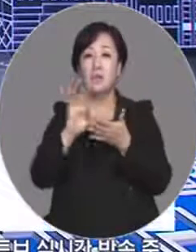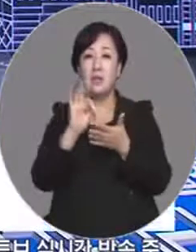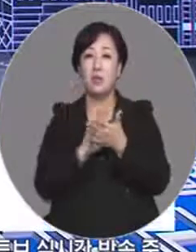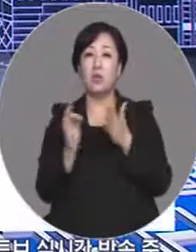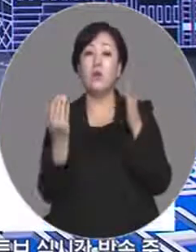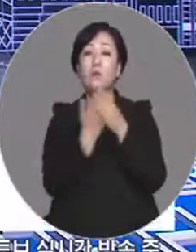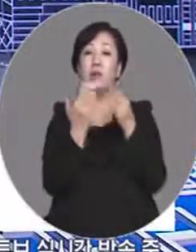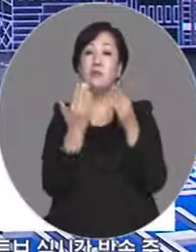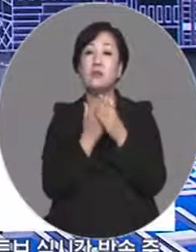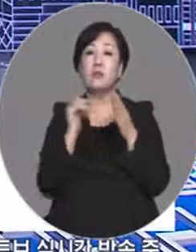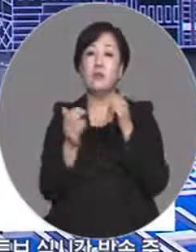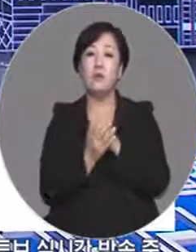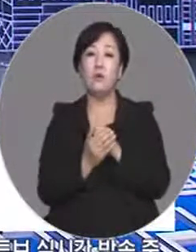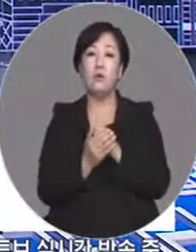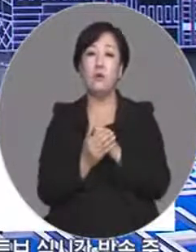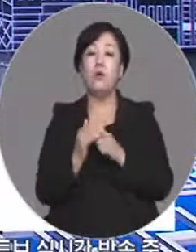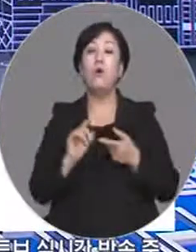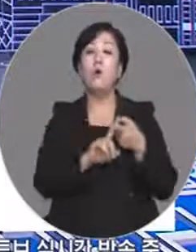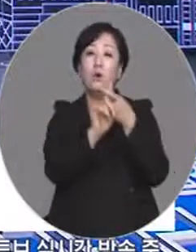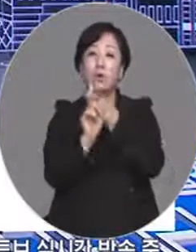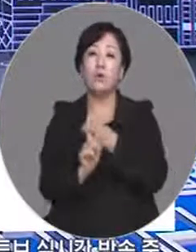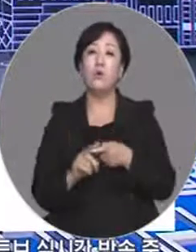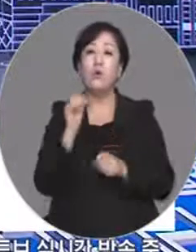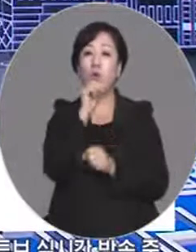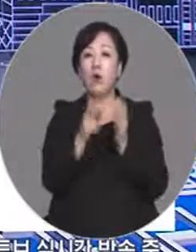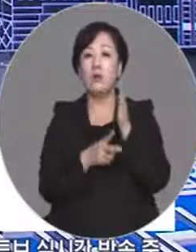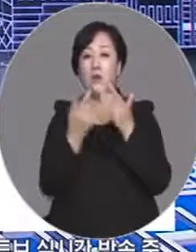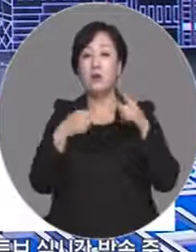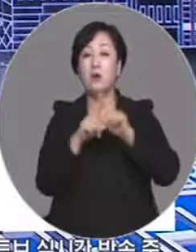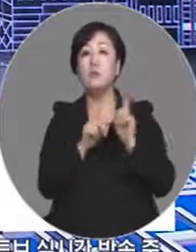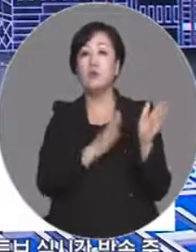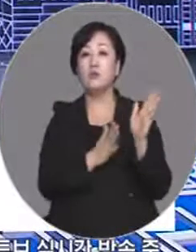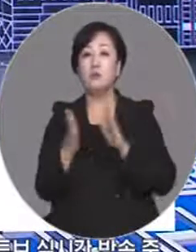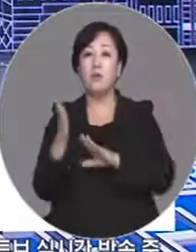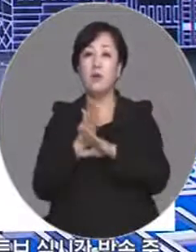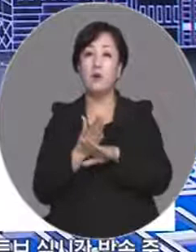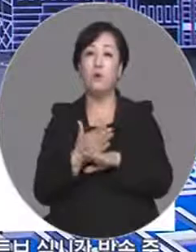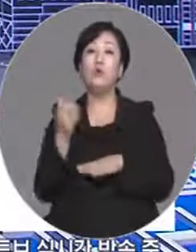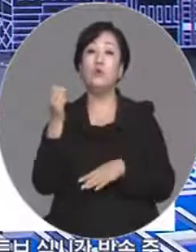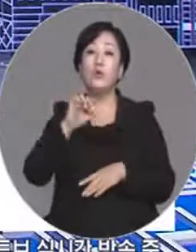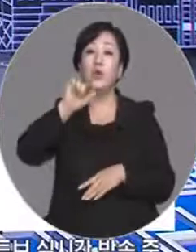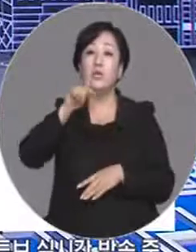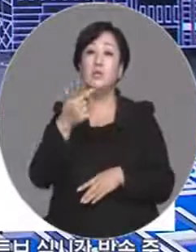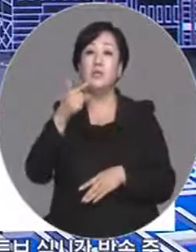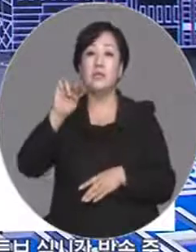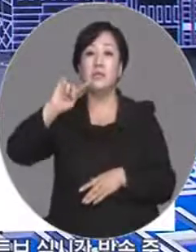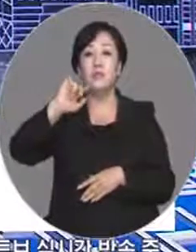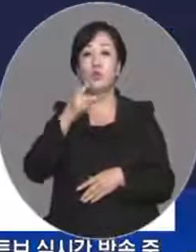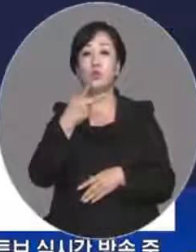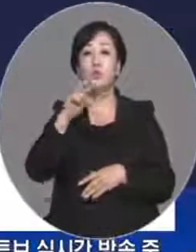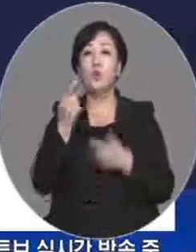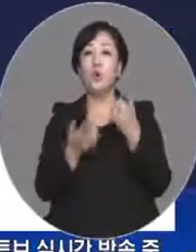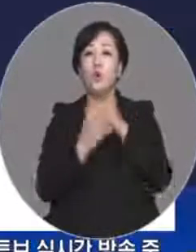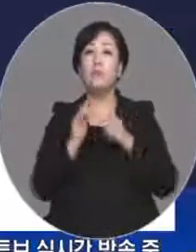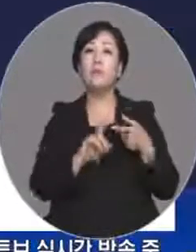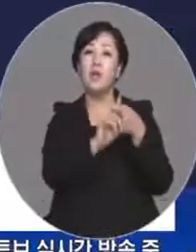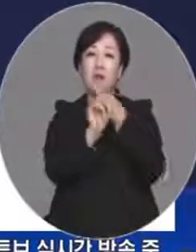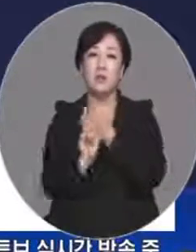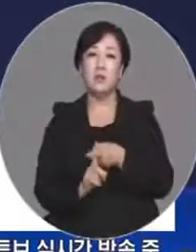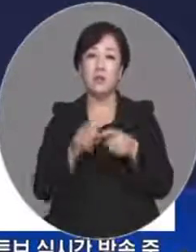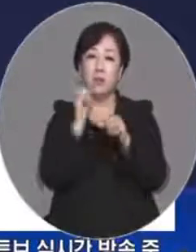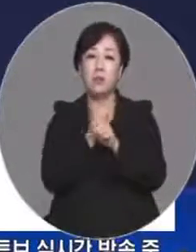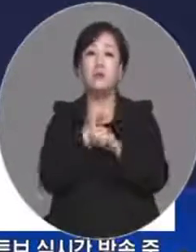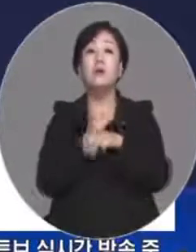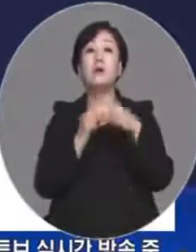동남근 광역교통 인프라 구축이라는 게 있고 또 동남근 그린 수소 항만 조성, 수소 모빌리티 생태계 구축